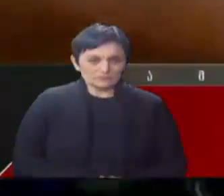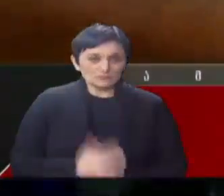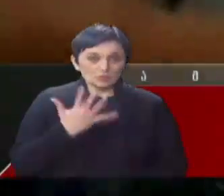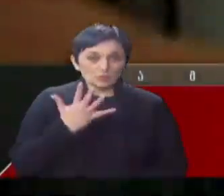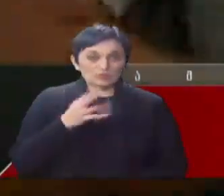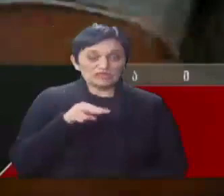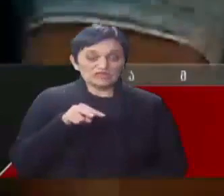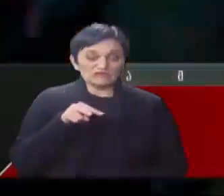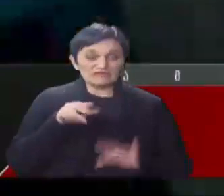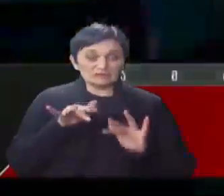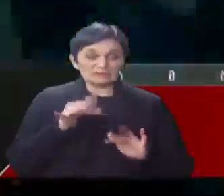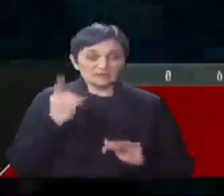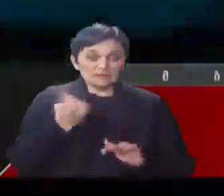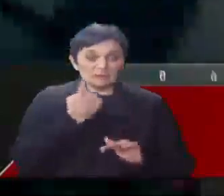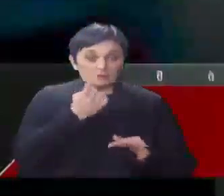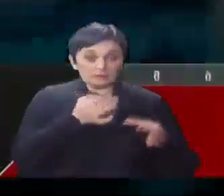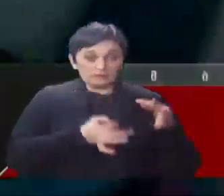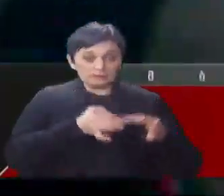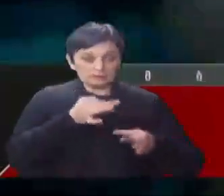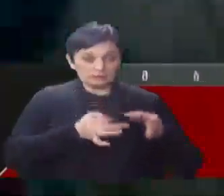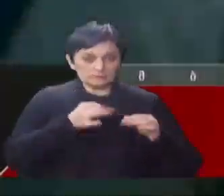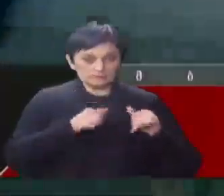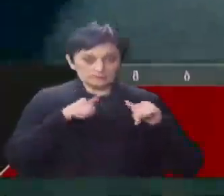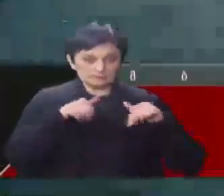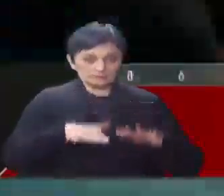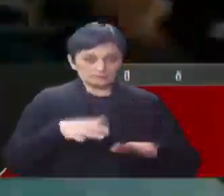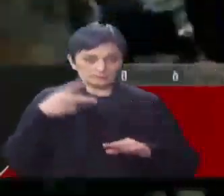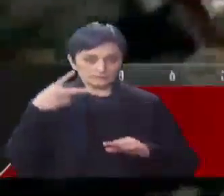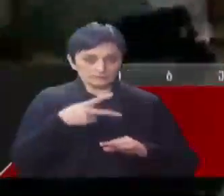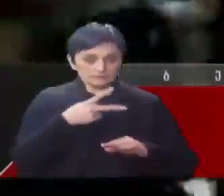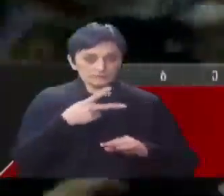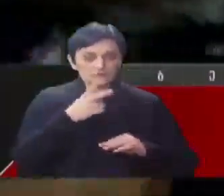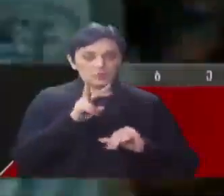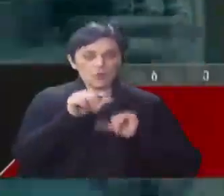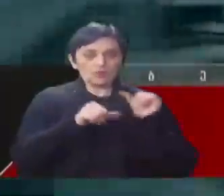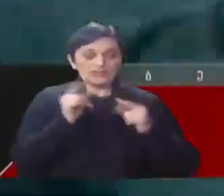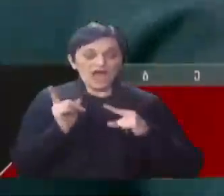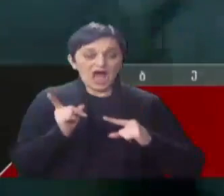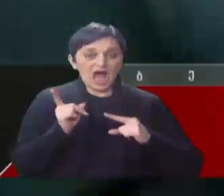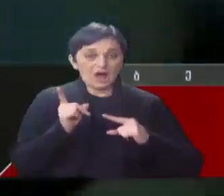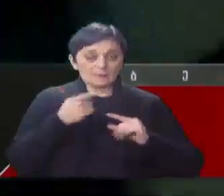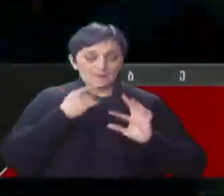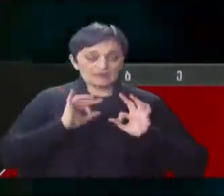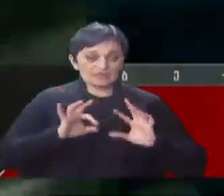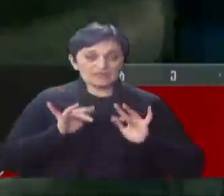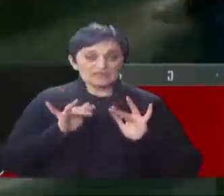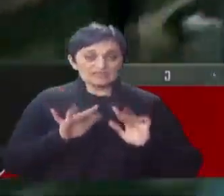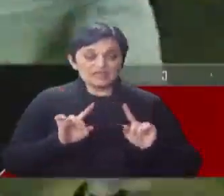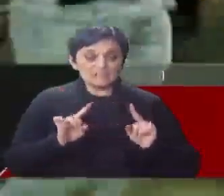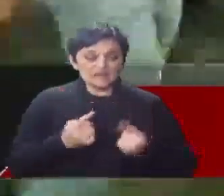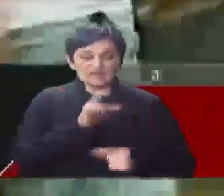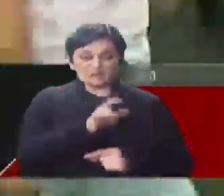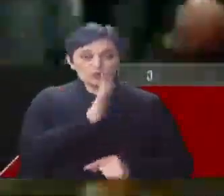ხუთი ივლისის საქმეზე პირველი ინსტანციის სასამართლომ გადაწყვეტილება 2022 წლის აპრილში გამოაცხადა და საქმეზე